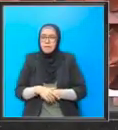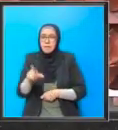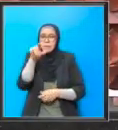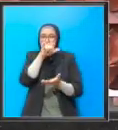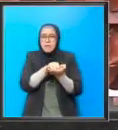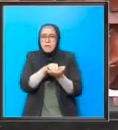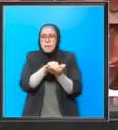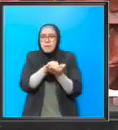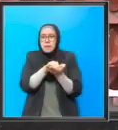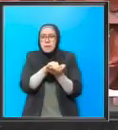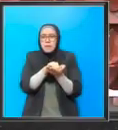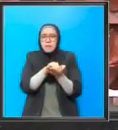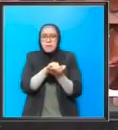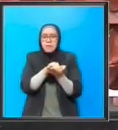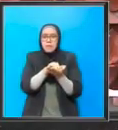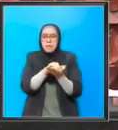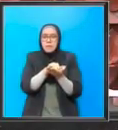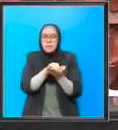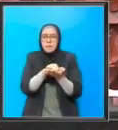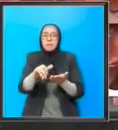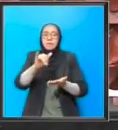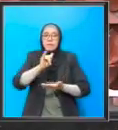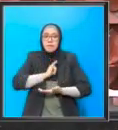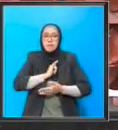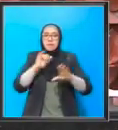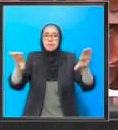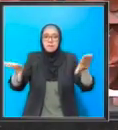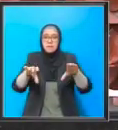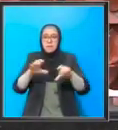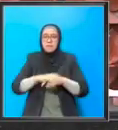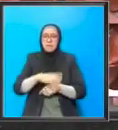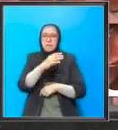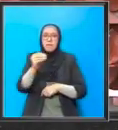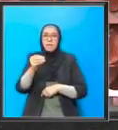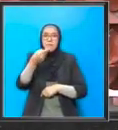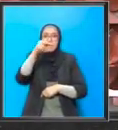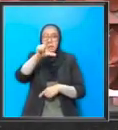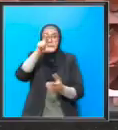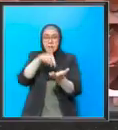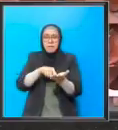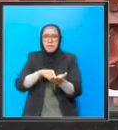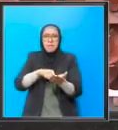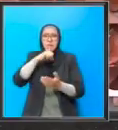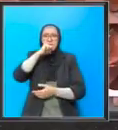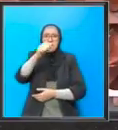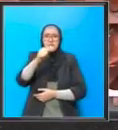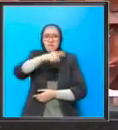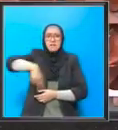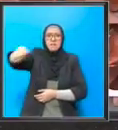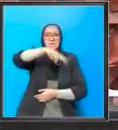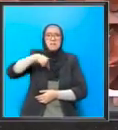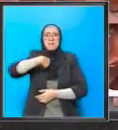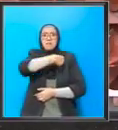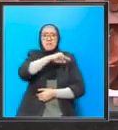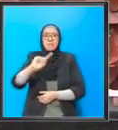itulah aku tuh yang saya lakukan dan kali ini bukan saja kita sebegitu